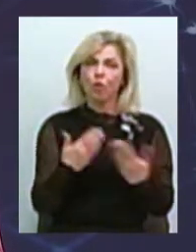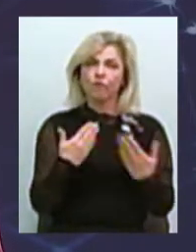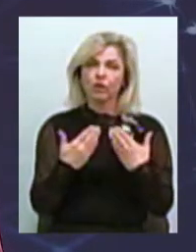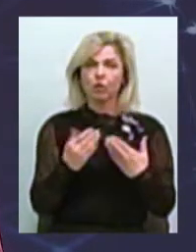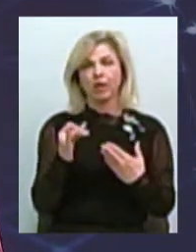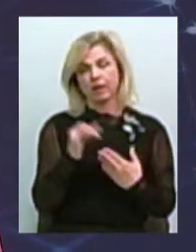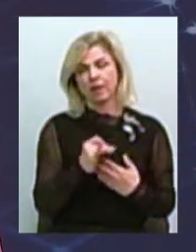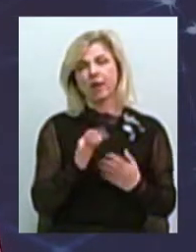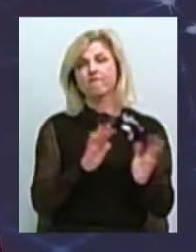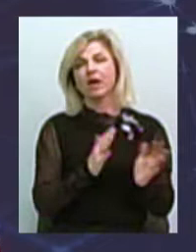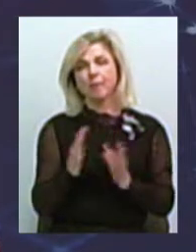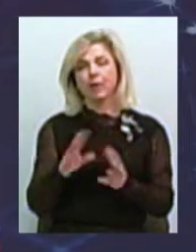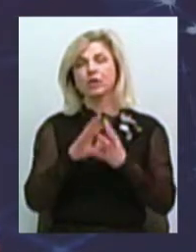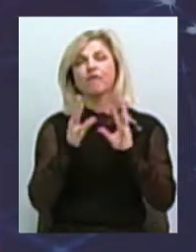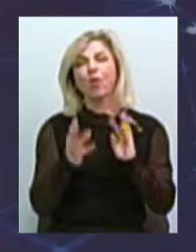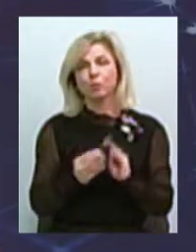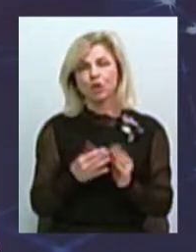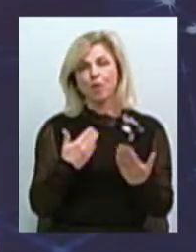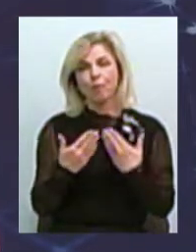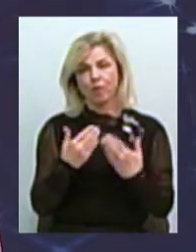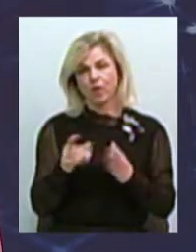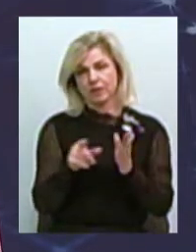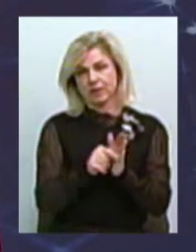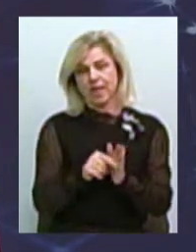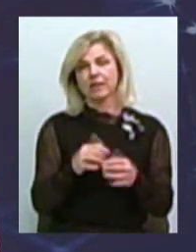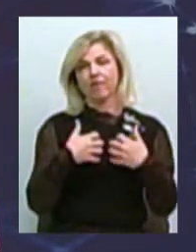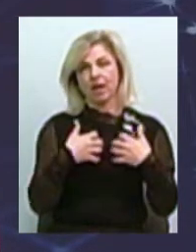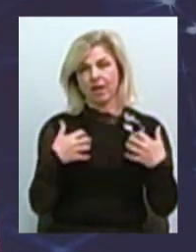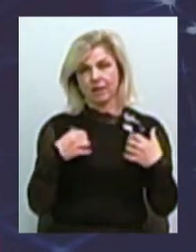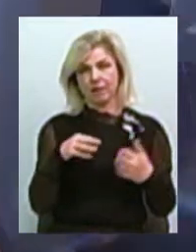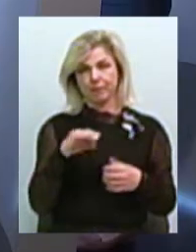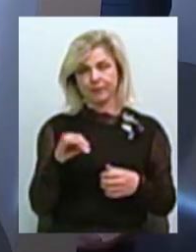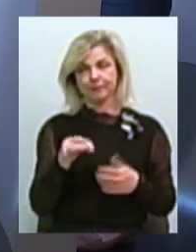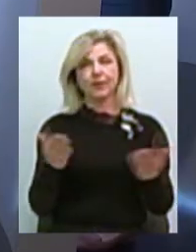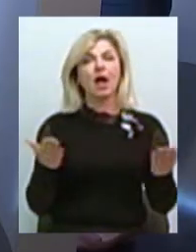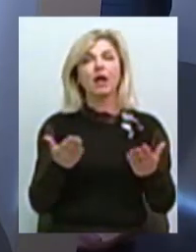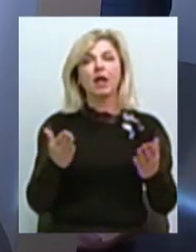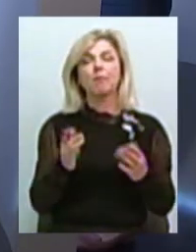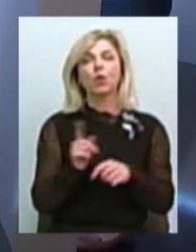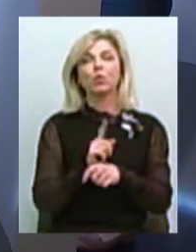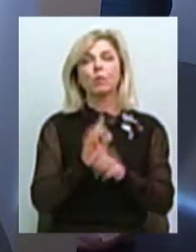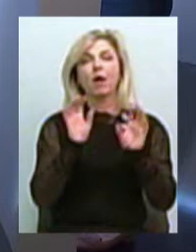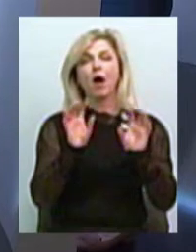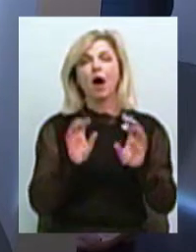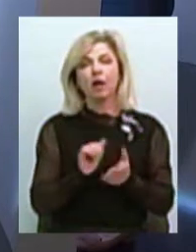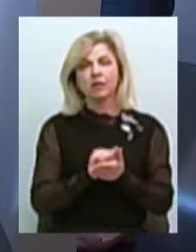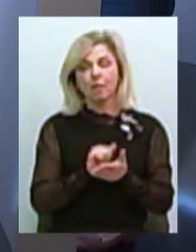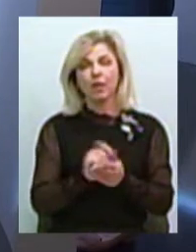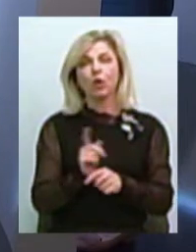і випадків взагалі поводження із тваринами. А якими нормативними актами регулюються ці права?